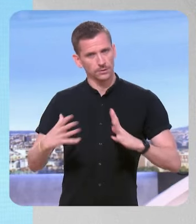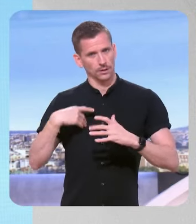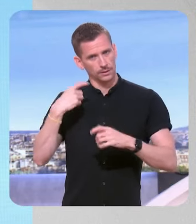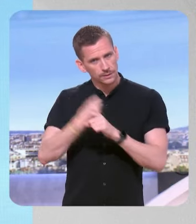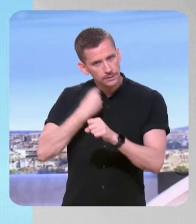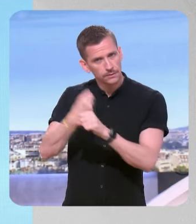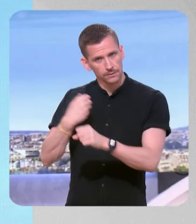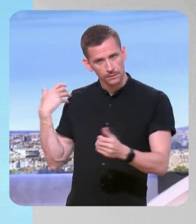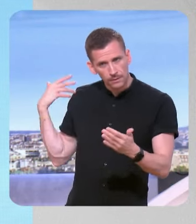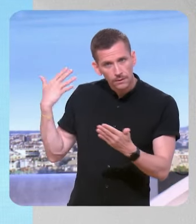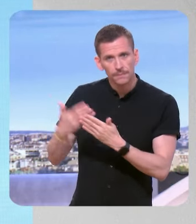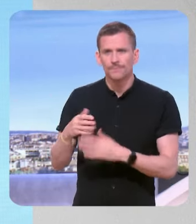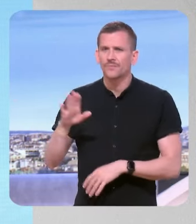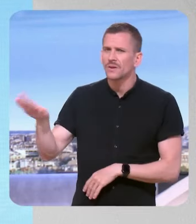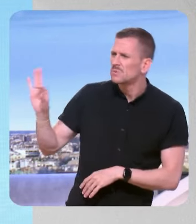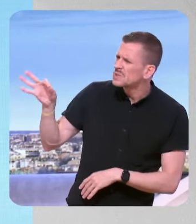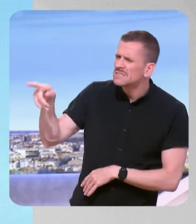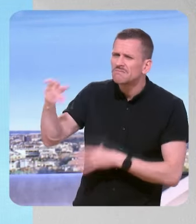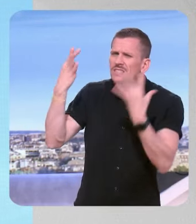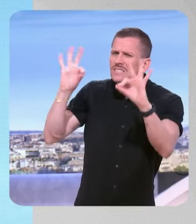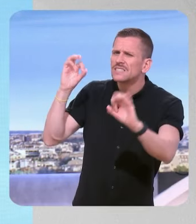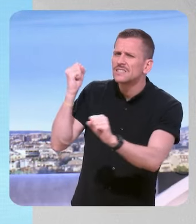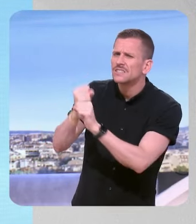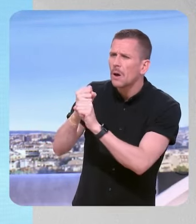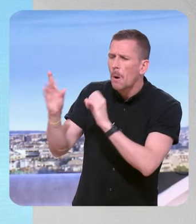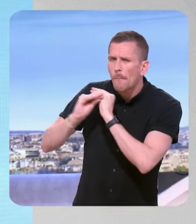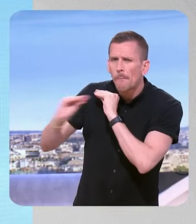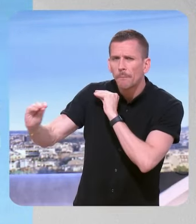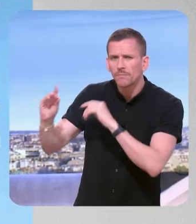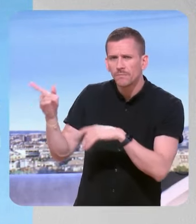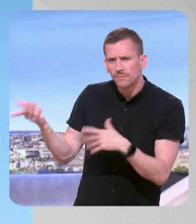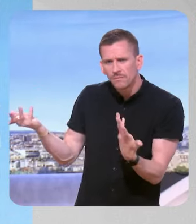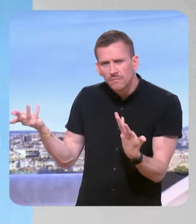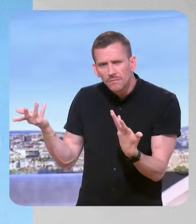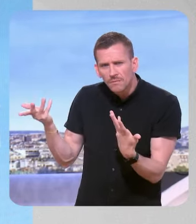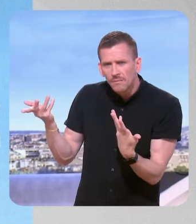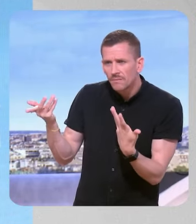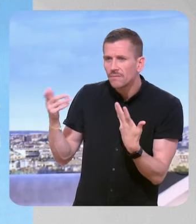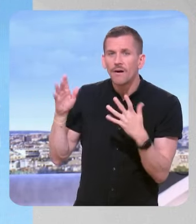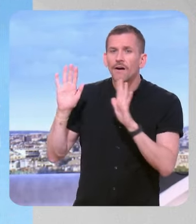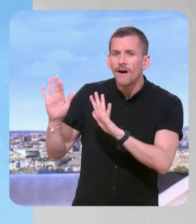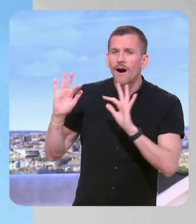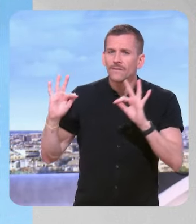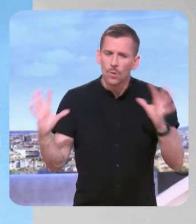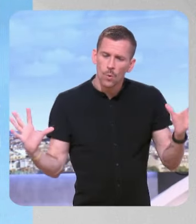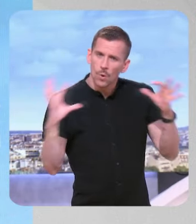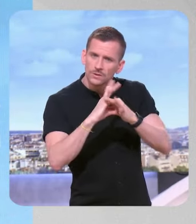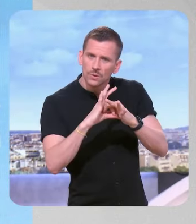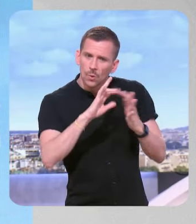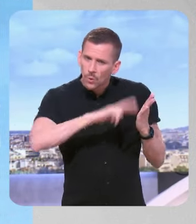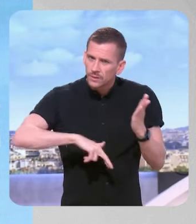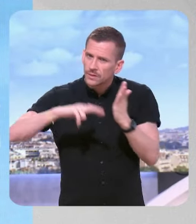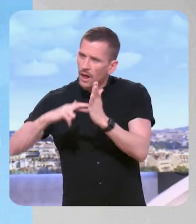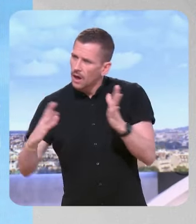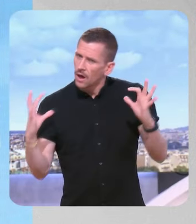été au pouvoir est-ce qu'il faut pas mieux être dans une coalition avec Emmanuel Macron plutôt que dans l'opposition mais une coalition ça veut dire un contrat vous savez il faut être deux il faut parce que moi je